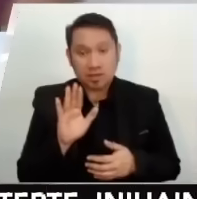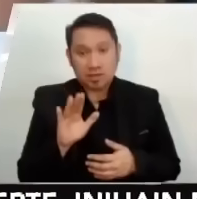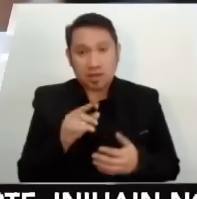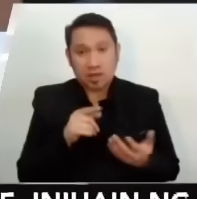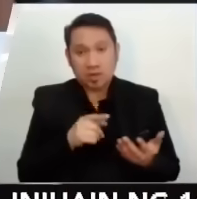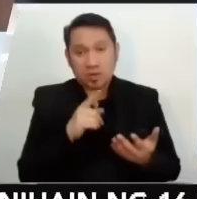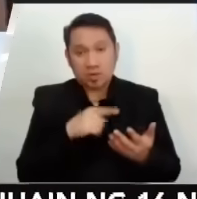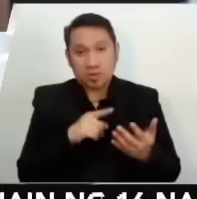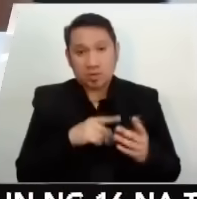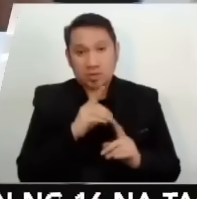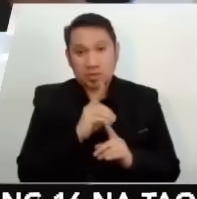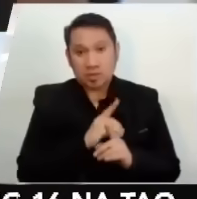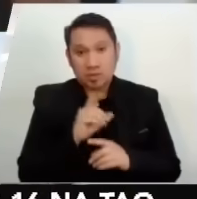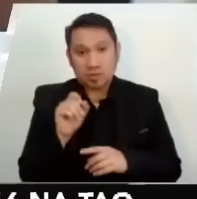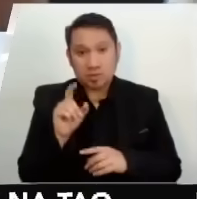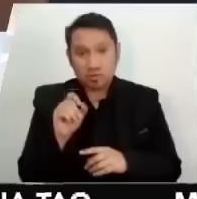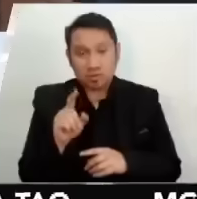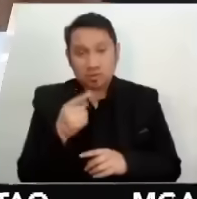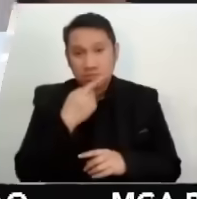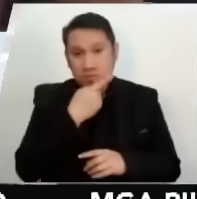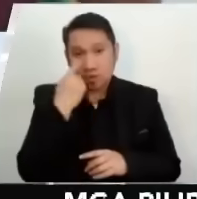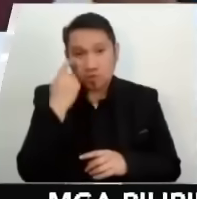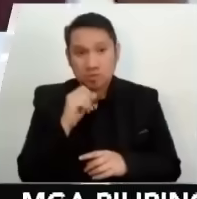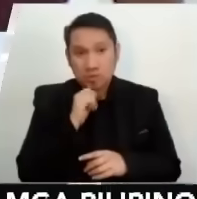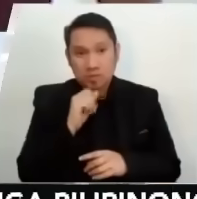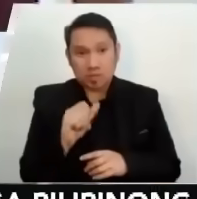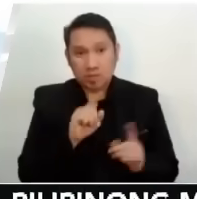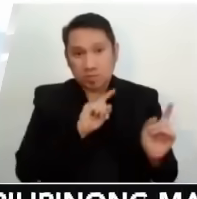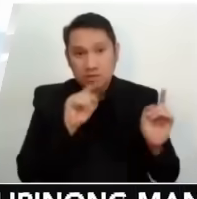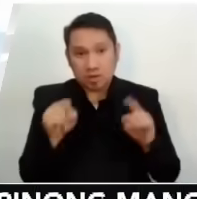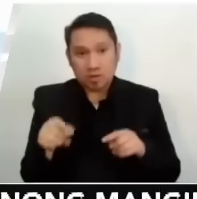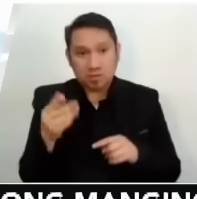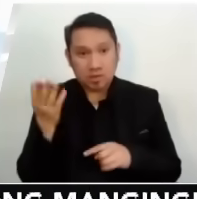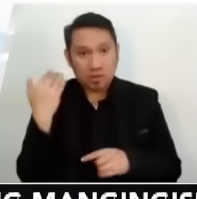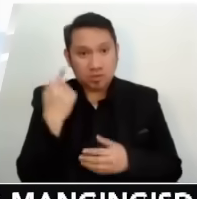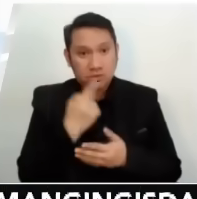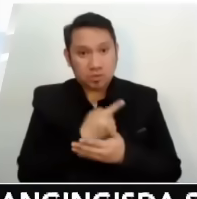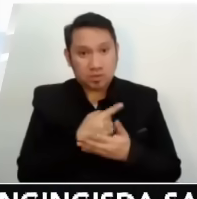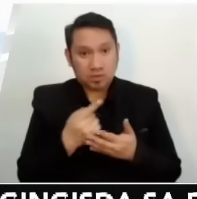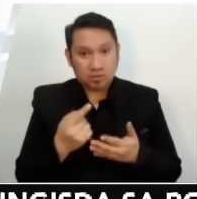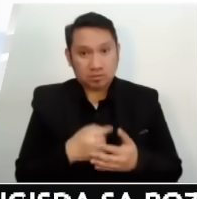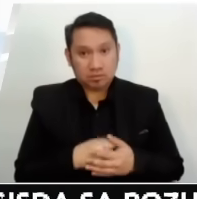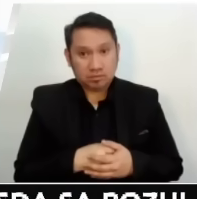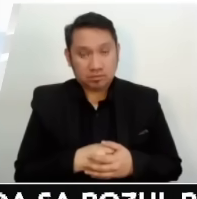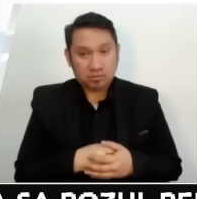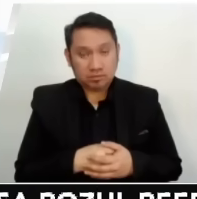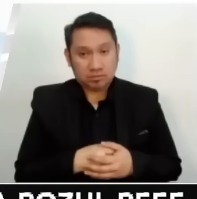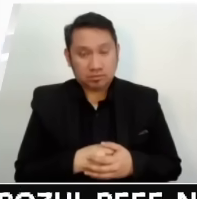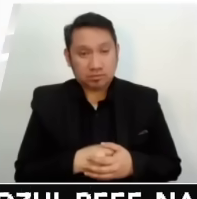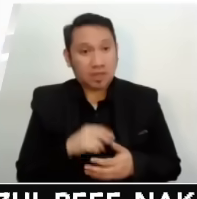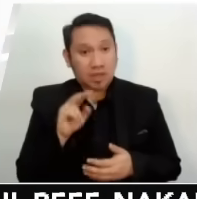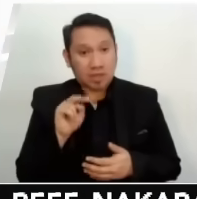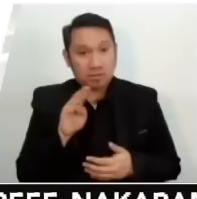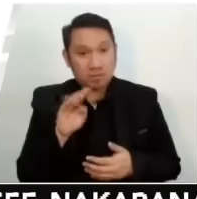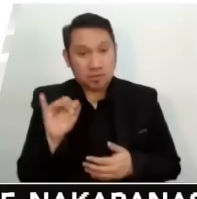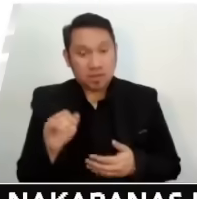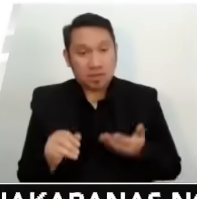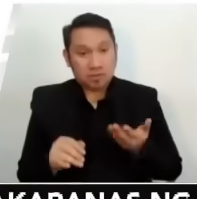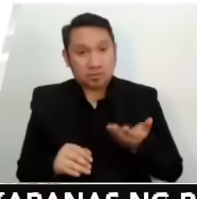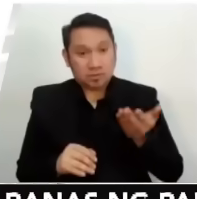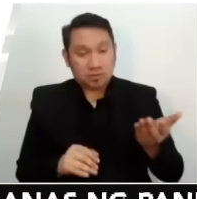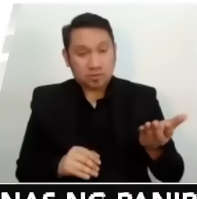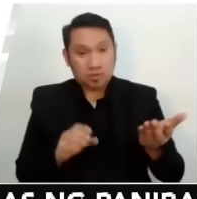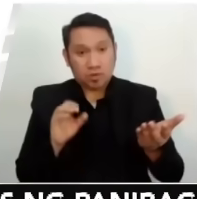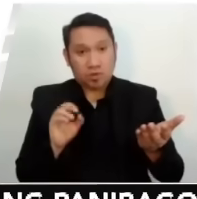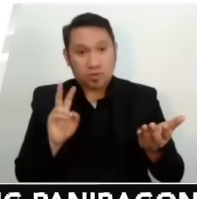11 matapos hindi sumipot ang bise noong nakarang linggo. Inihatid ng mga tauhan ng NBI sa OVP sa Mandaluyong ang